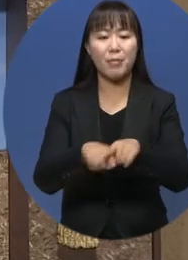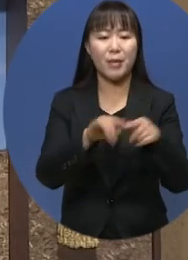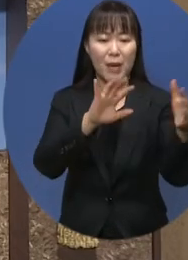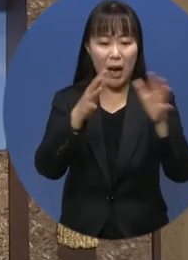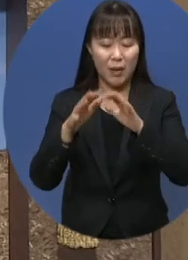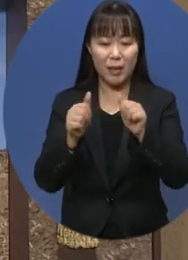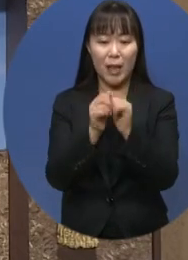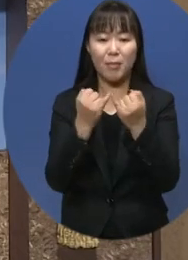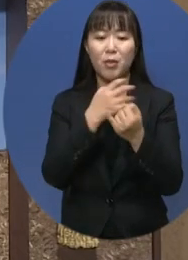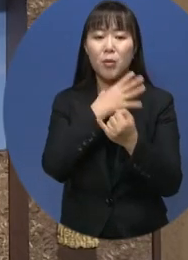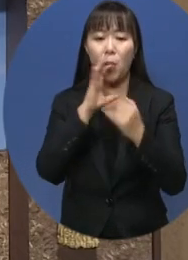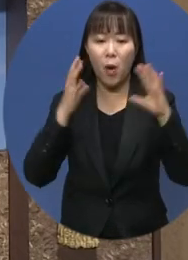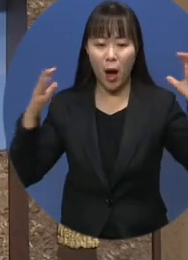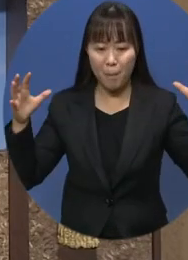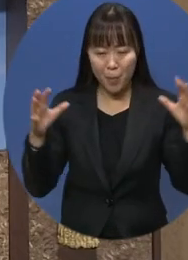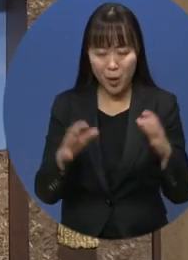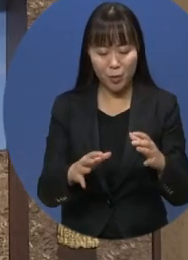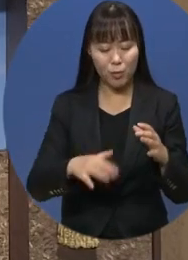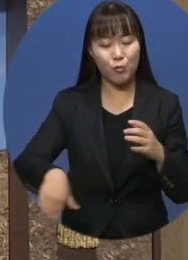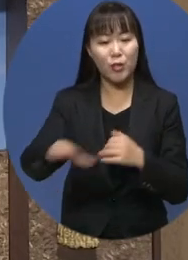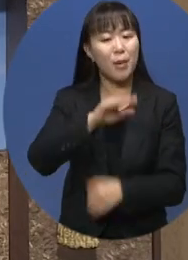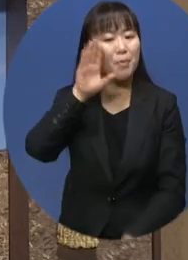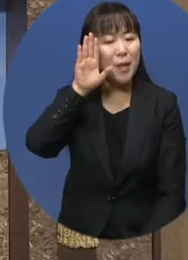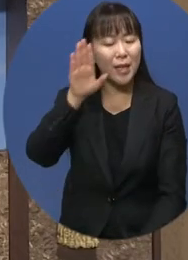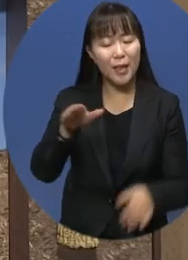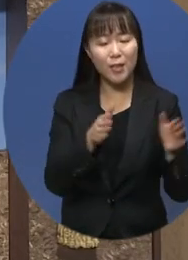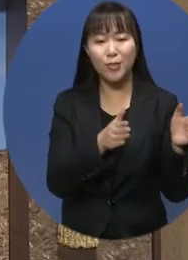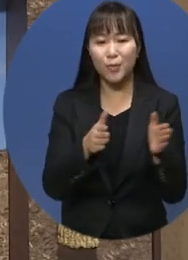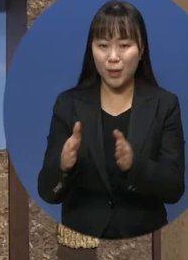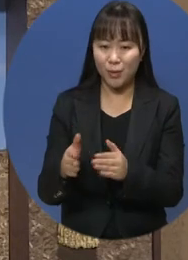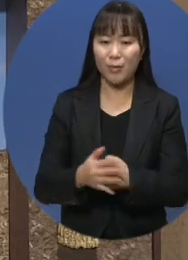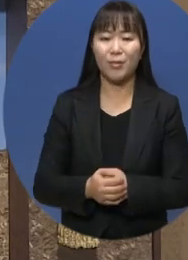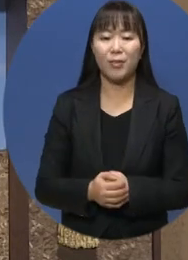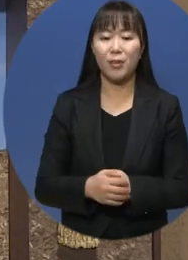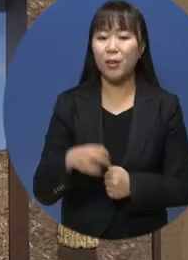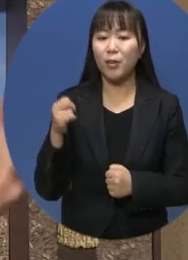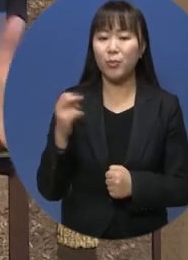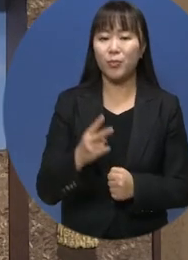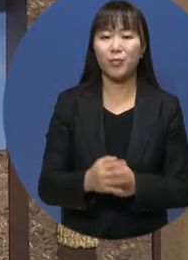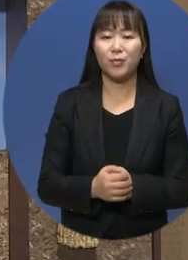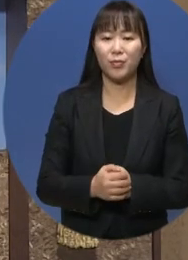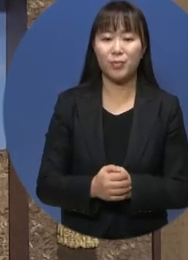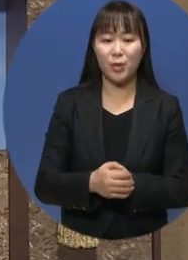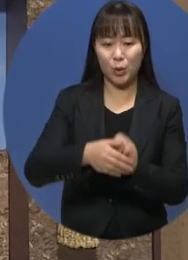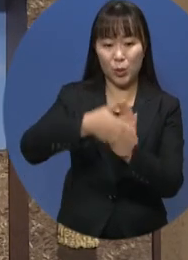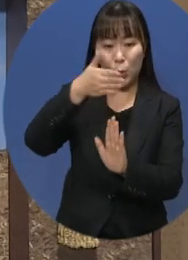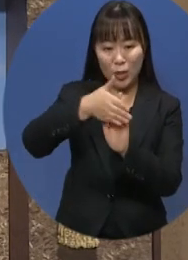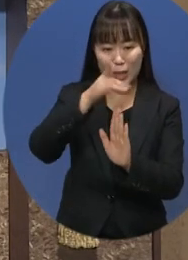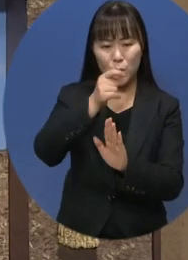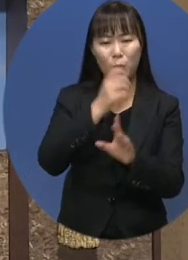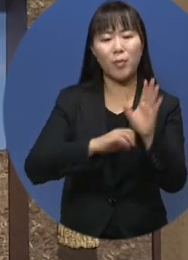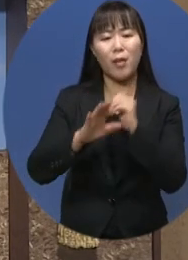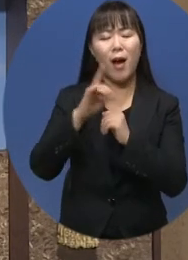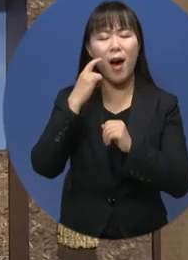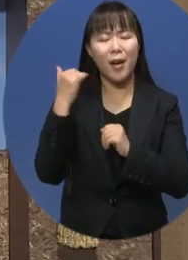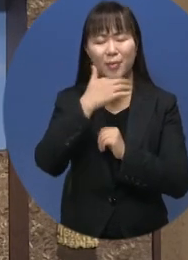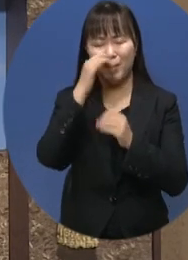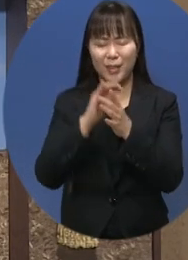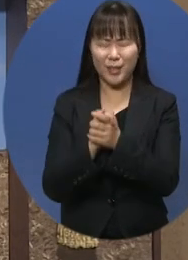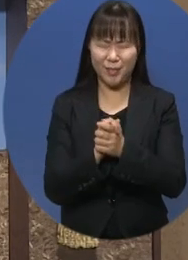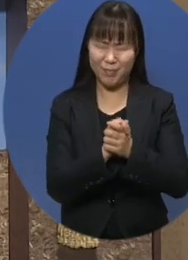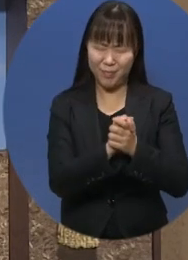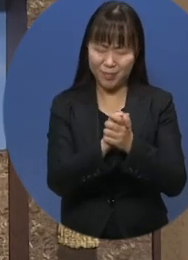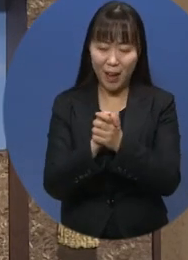남녀노소가 함께 모여서 우리들의 미래를 준비하고 또 그리고 도시를 이제는 좀 더 아름답게